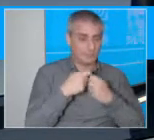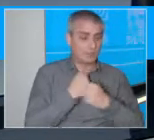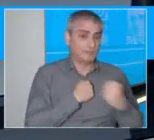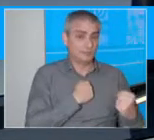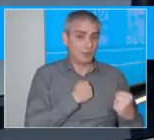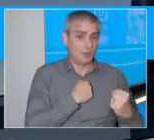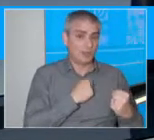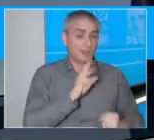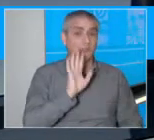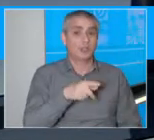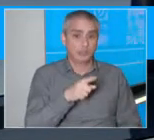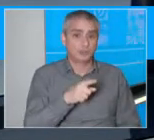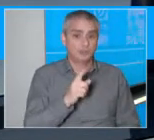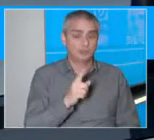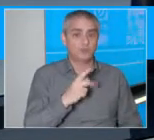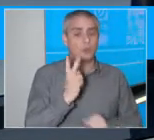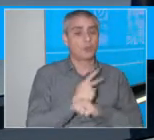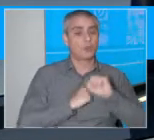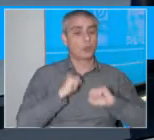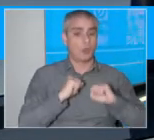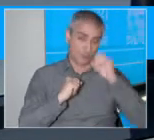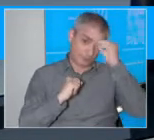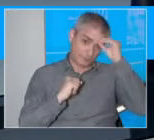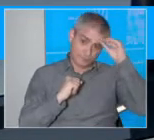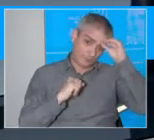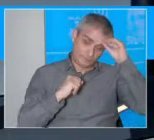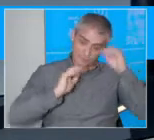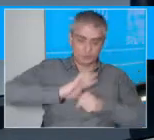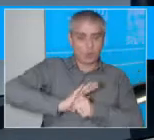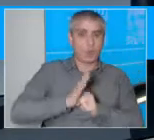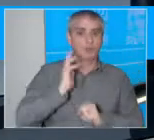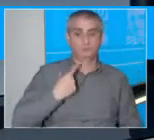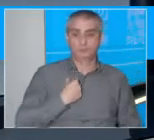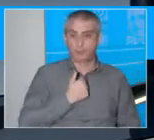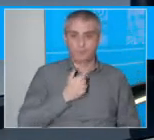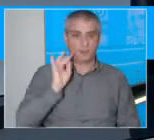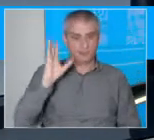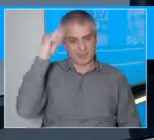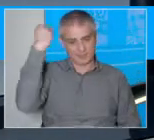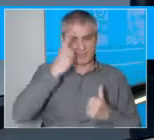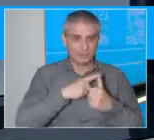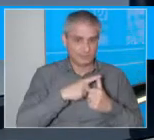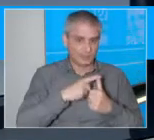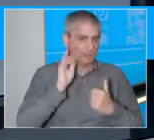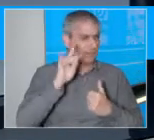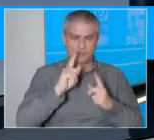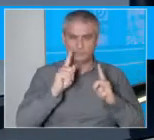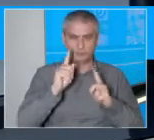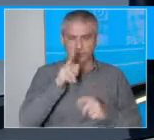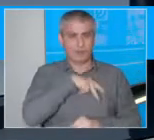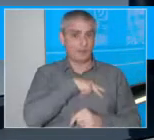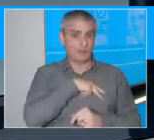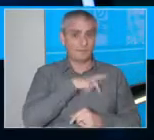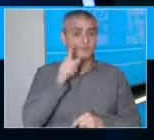השמאל שיש נורמות של כוחניות יתר בשבק כלפי פלסטינים, כלפי מי שמופקדים